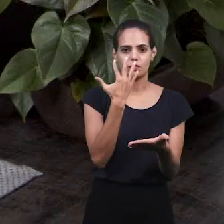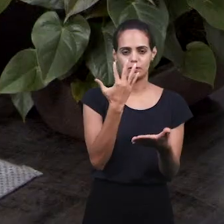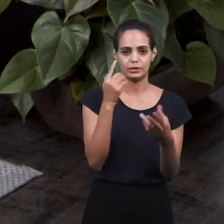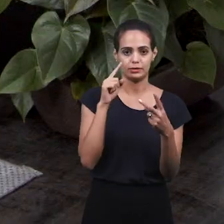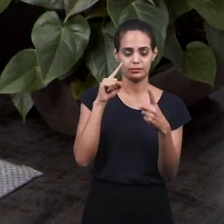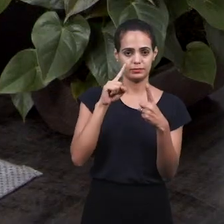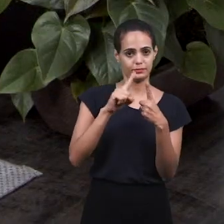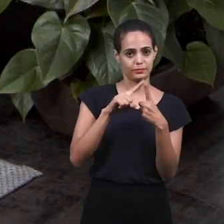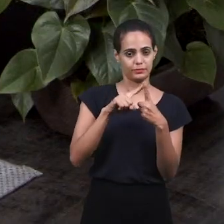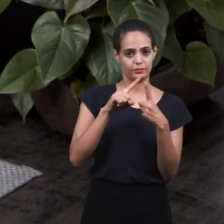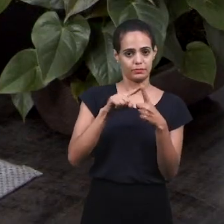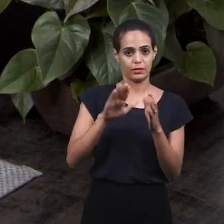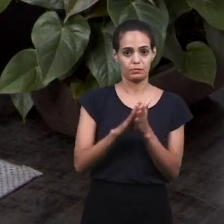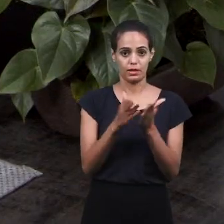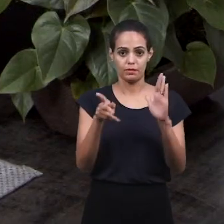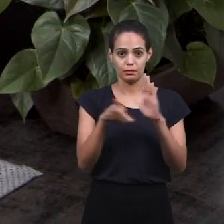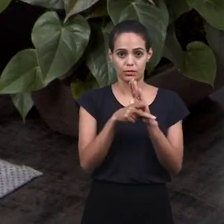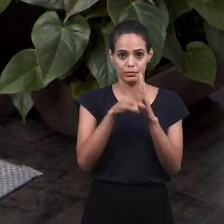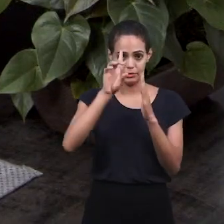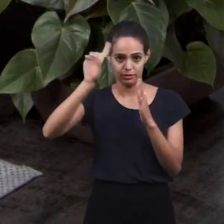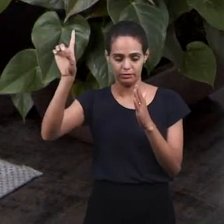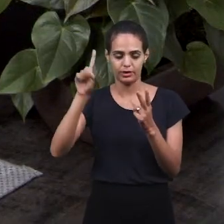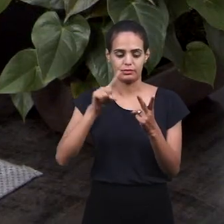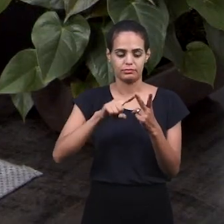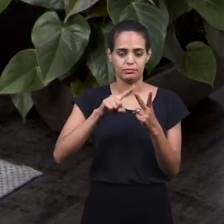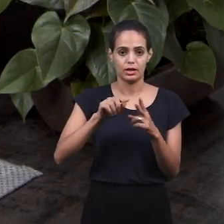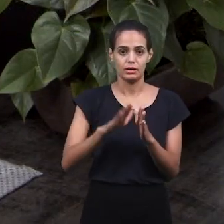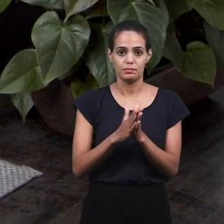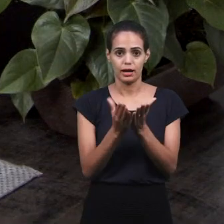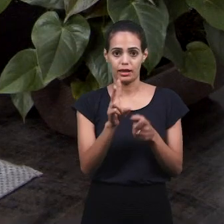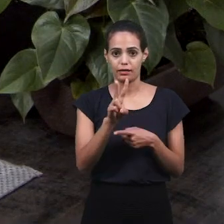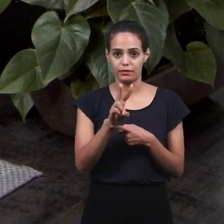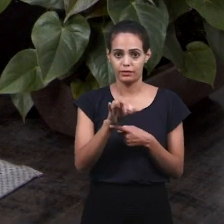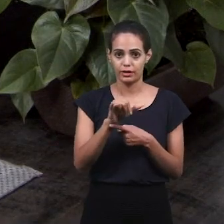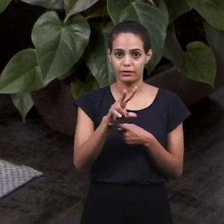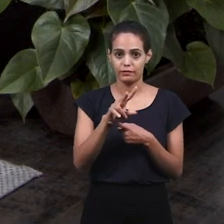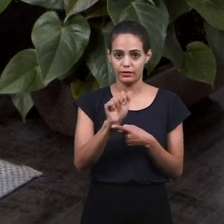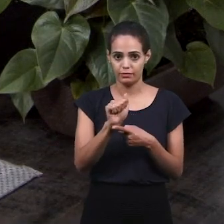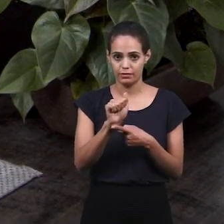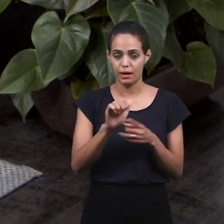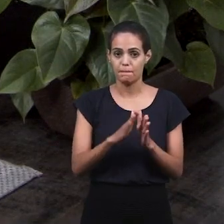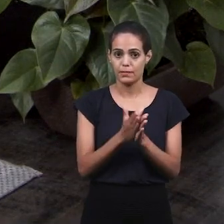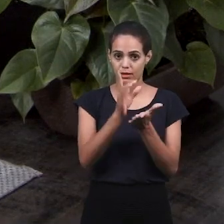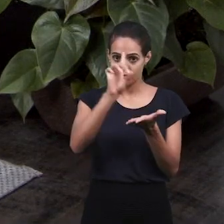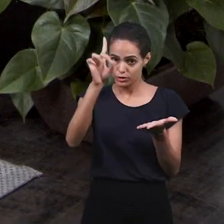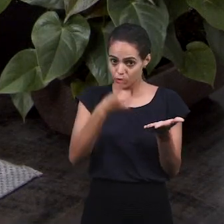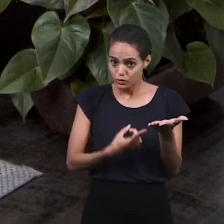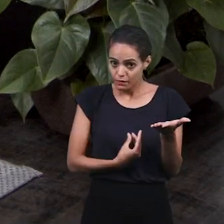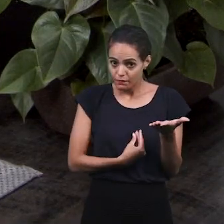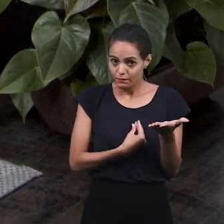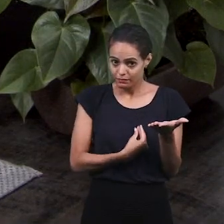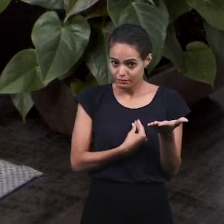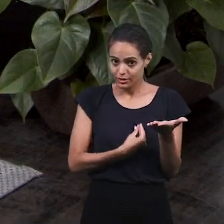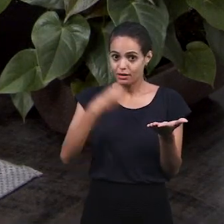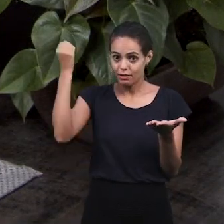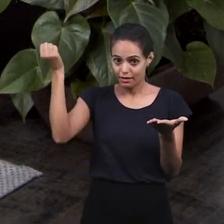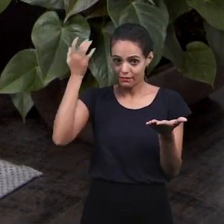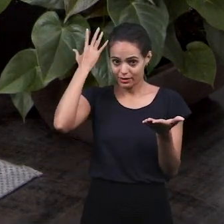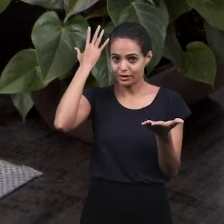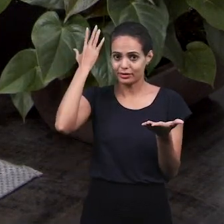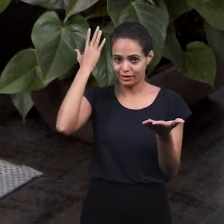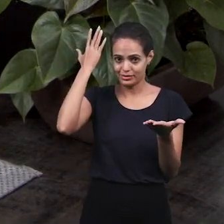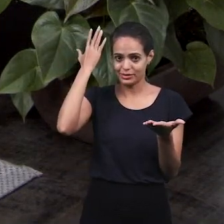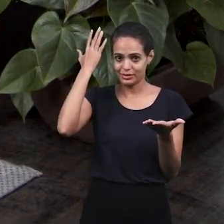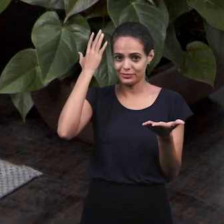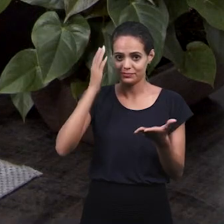révèle, comme parole de la vie et parole vivante. Aujourd'hui, dans le tableau Leçon du Manaïm, avec les pasteurs